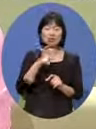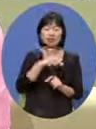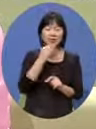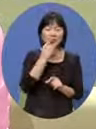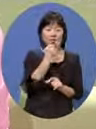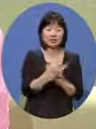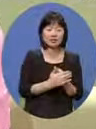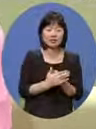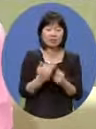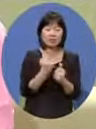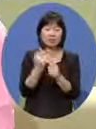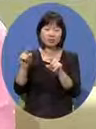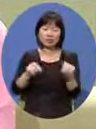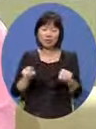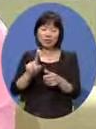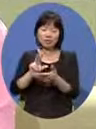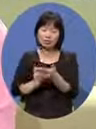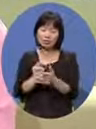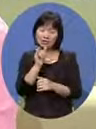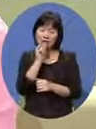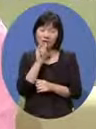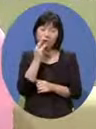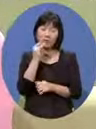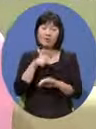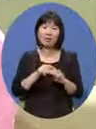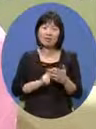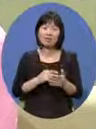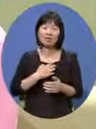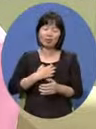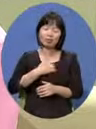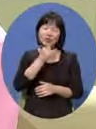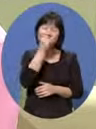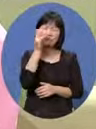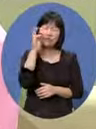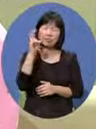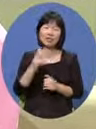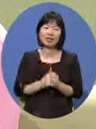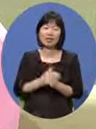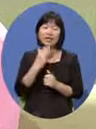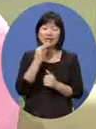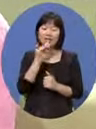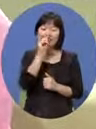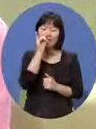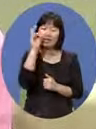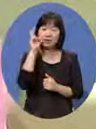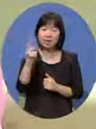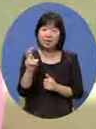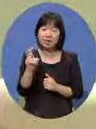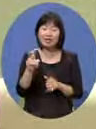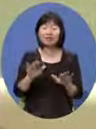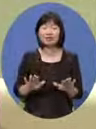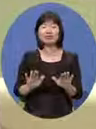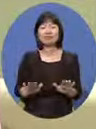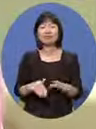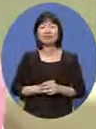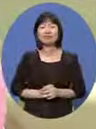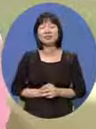때문에 부부 사이에 무슨 문제라도 있는 게 아닌가 엄마 마음은 걱정하시게 되죠. 그렇죠. 당연히 그러셨을 것 같아요. 그럼